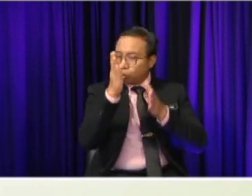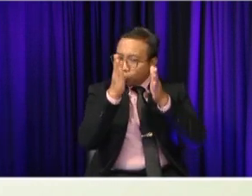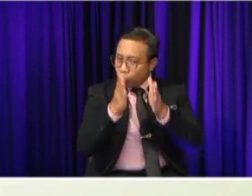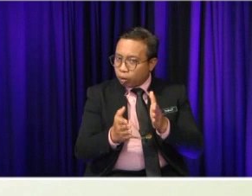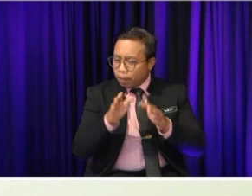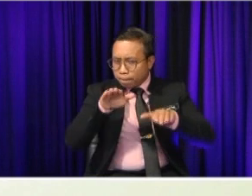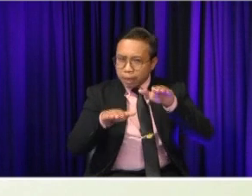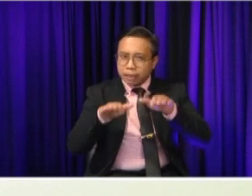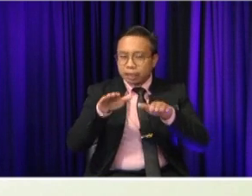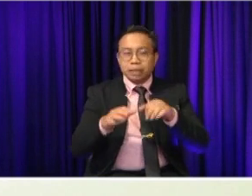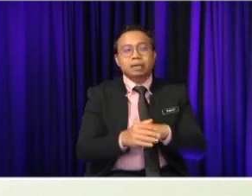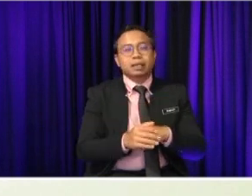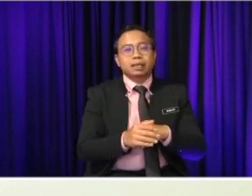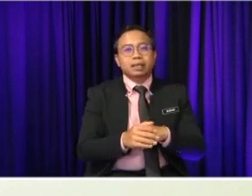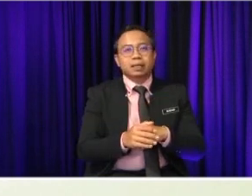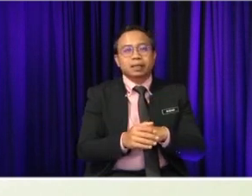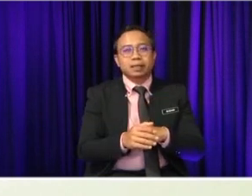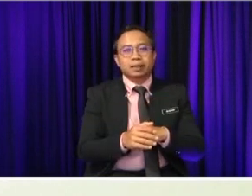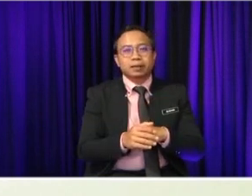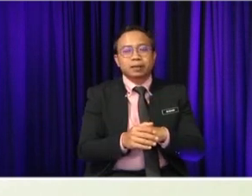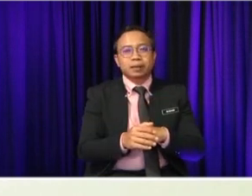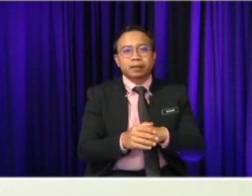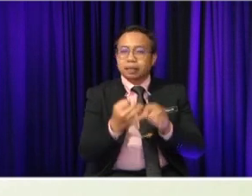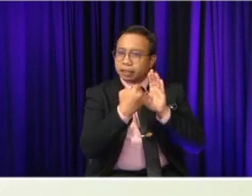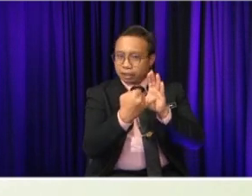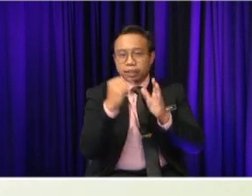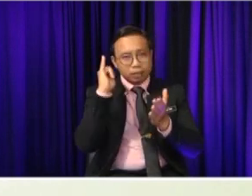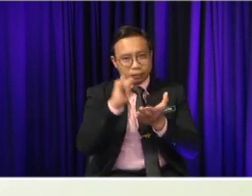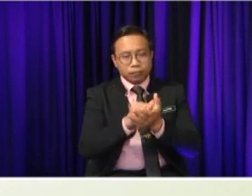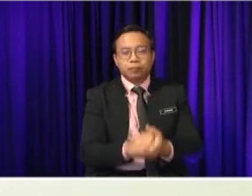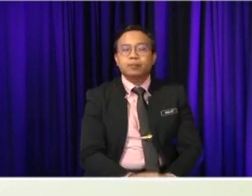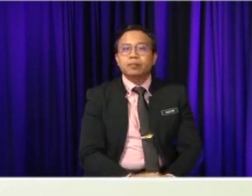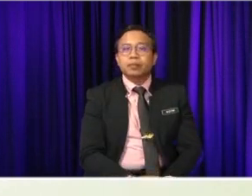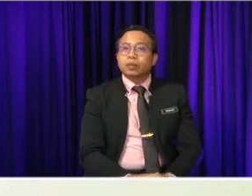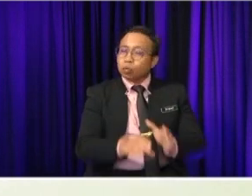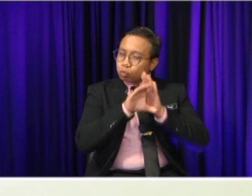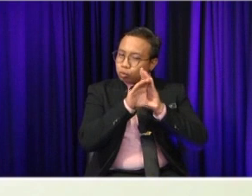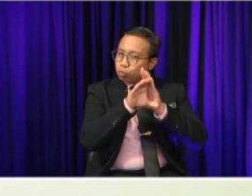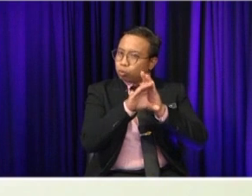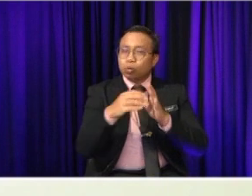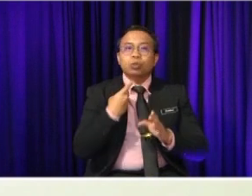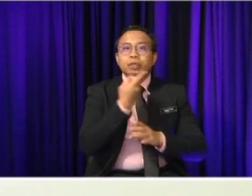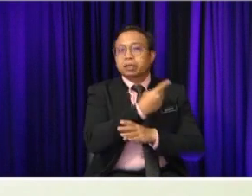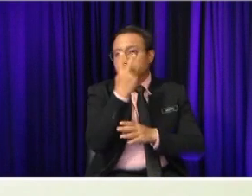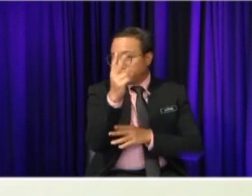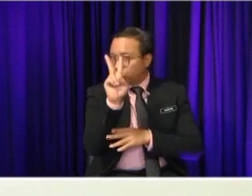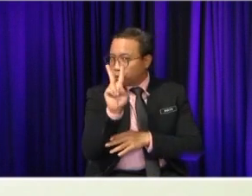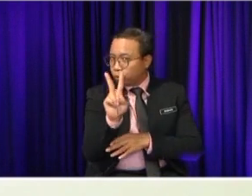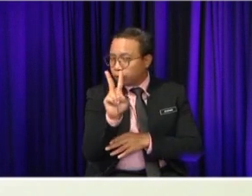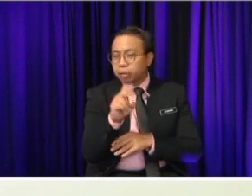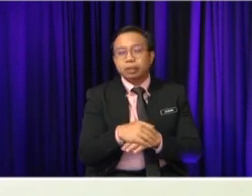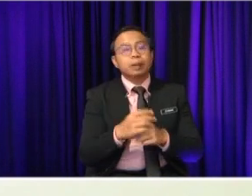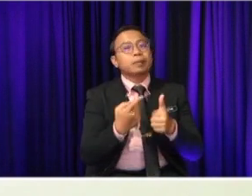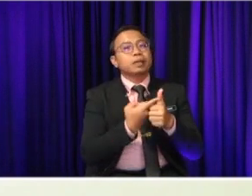bandingkan antara apa iklan tersebut Oke contoh kalau kita tengok Yang dua ini yang